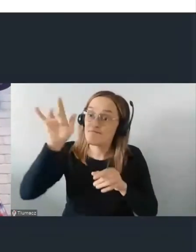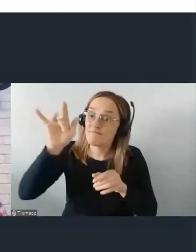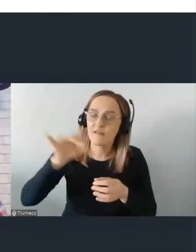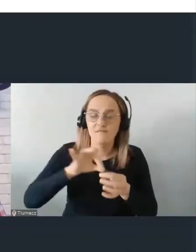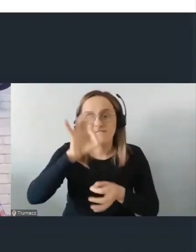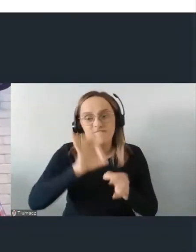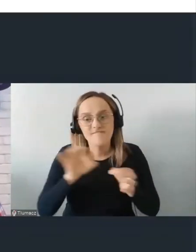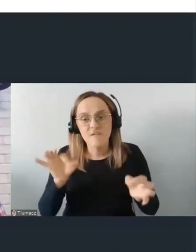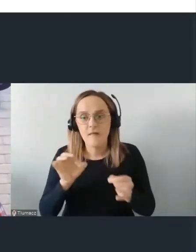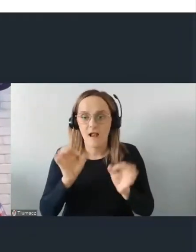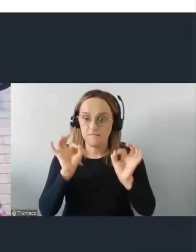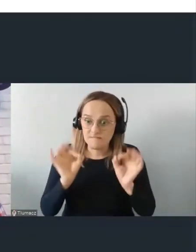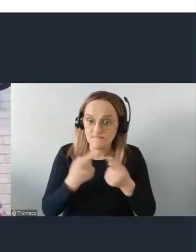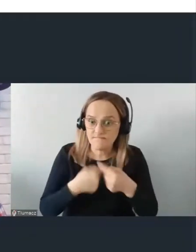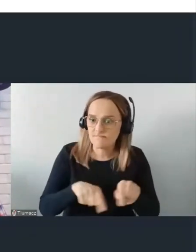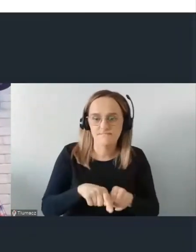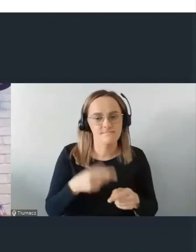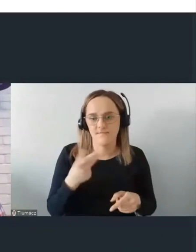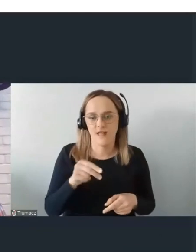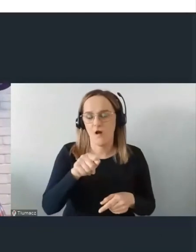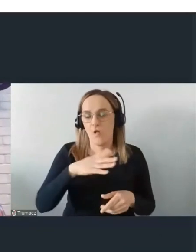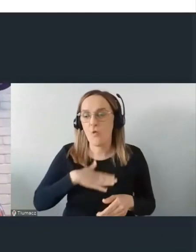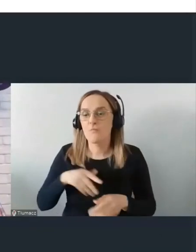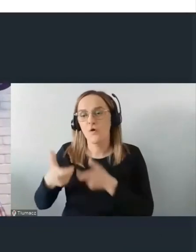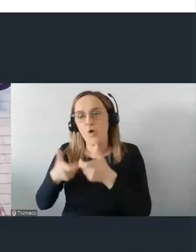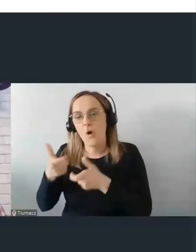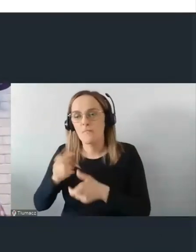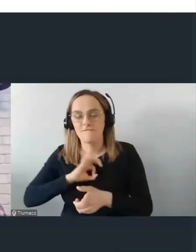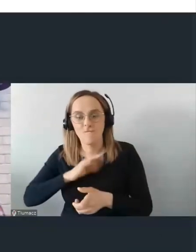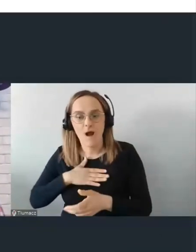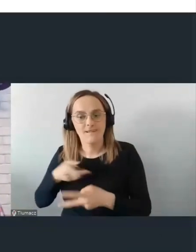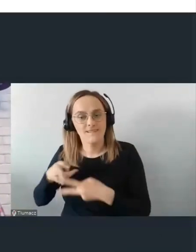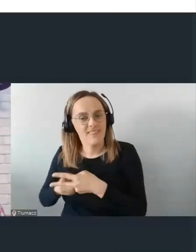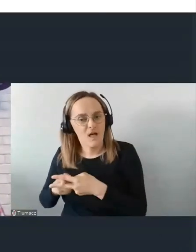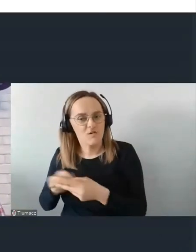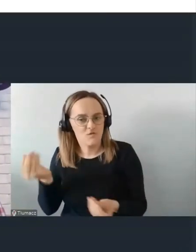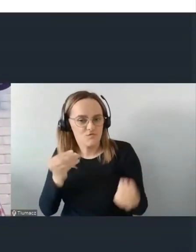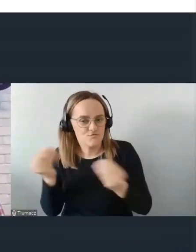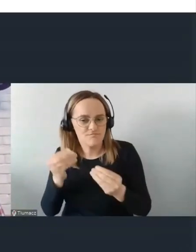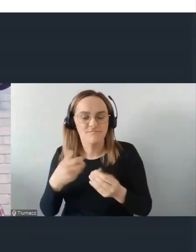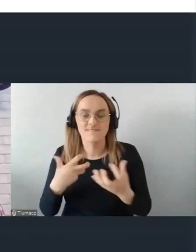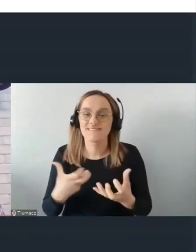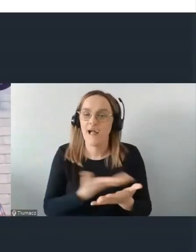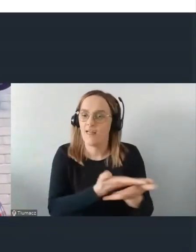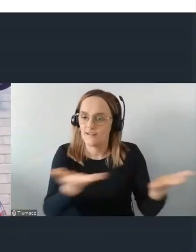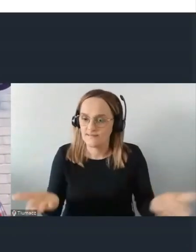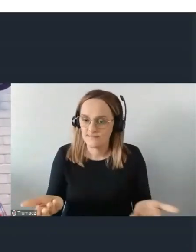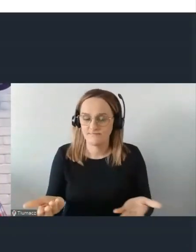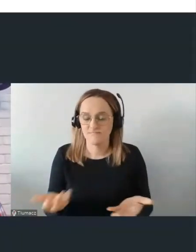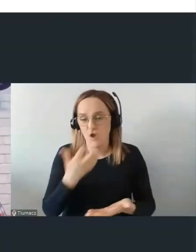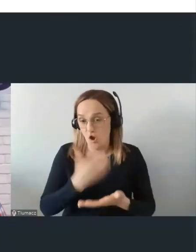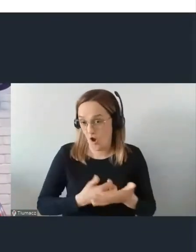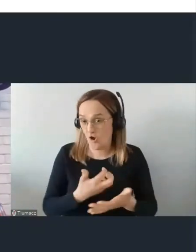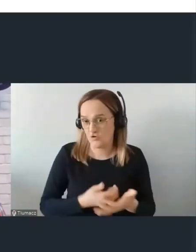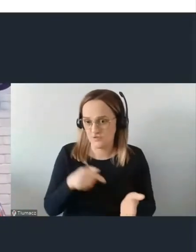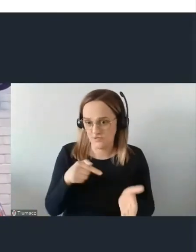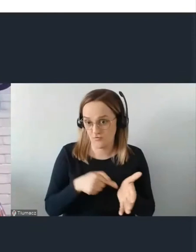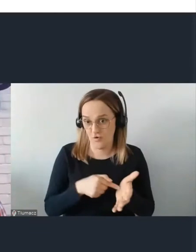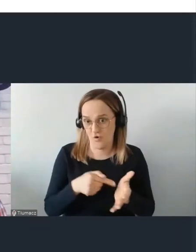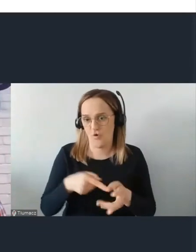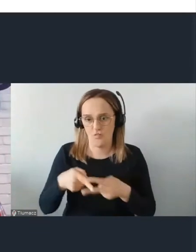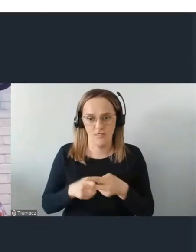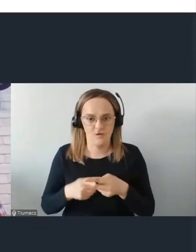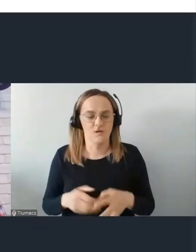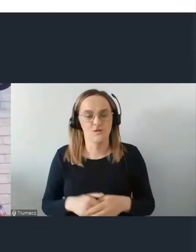takie narzędzia, które robimy sami i pod koniec tego spotkania właśnie będę chciał zachęcić wszystkich do korzystania z takich narzędzi, które